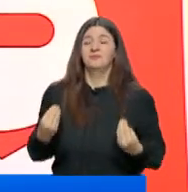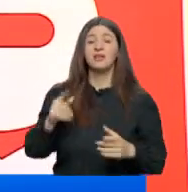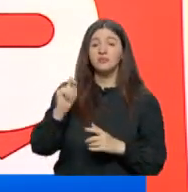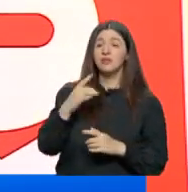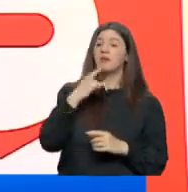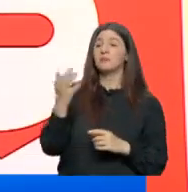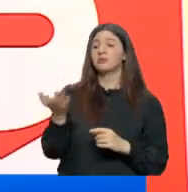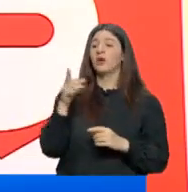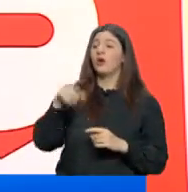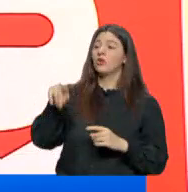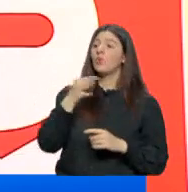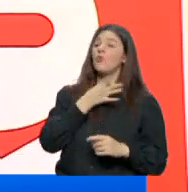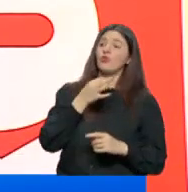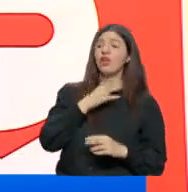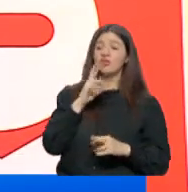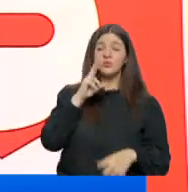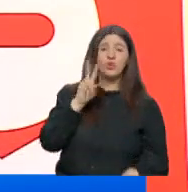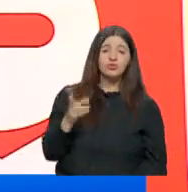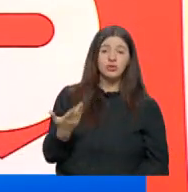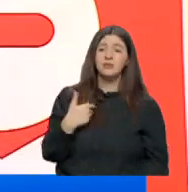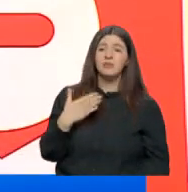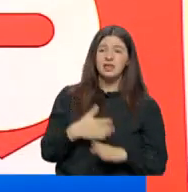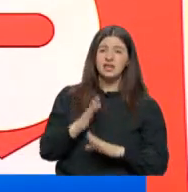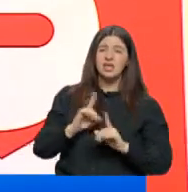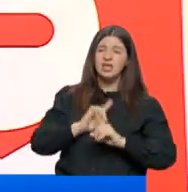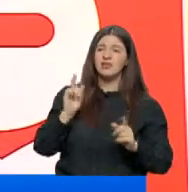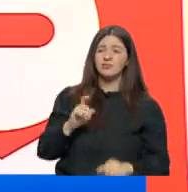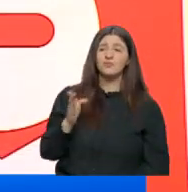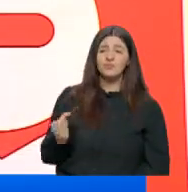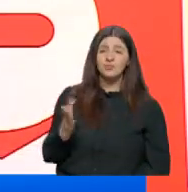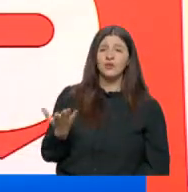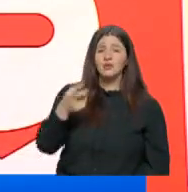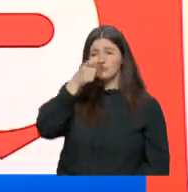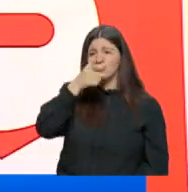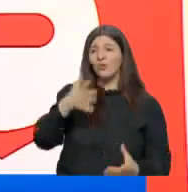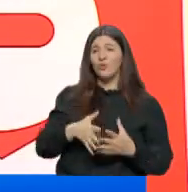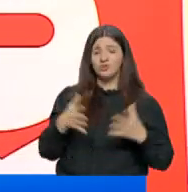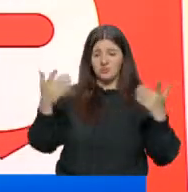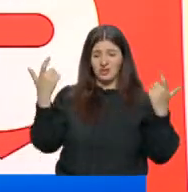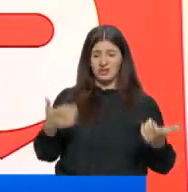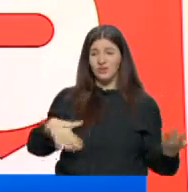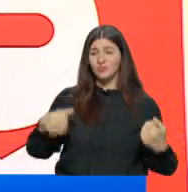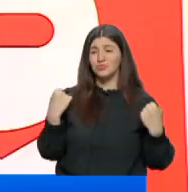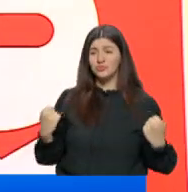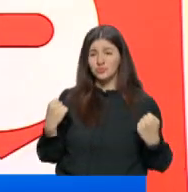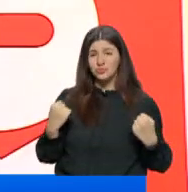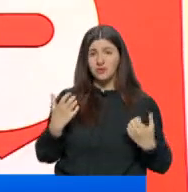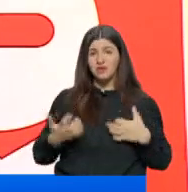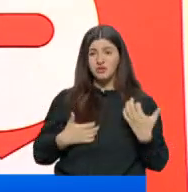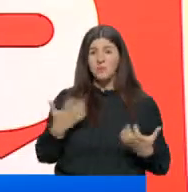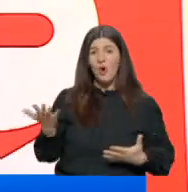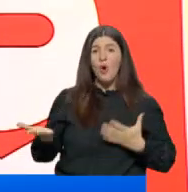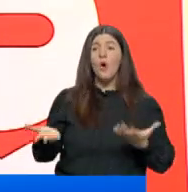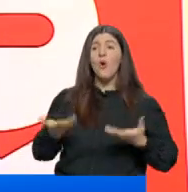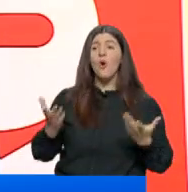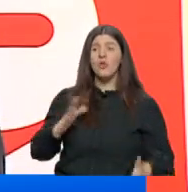diyelim ki onlara muhtaç bir görüntü vereceğiz. Benim esas olarak itiraz ettiğim şey bu. Şimdi Türkiye koskocaman bir ülke, güçlü bir ülke, kaynakları bol bir